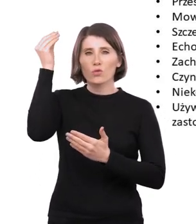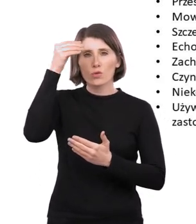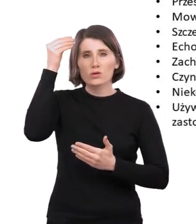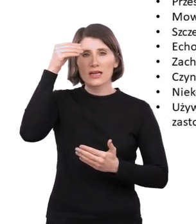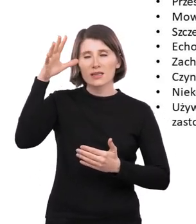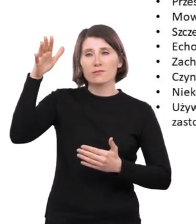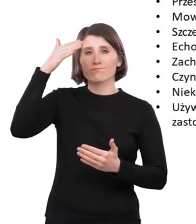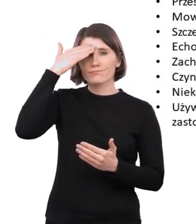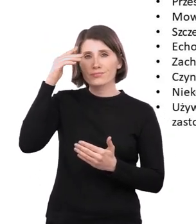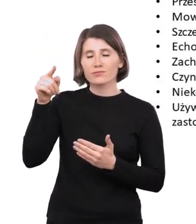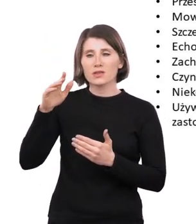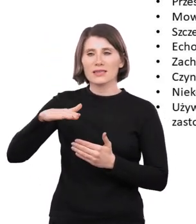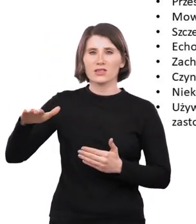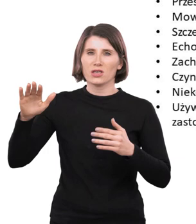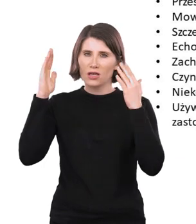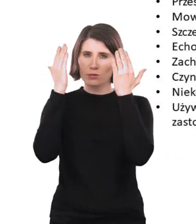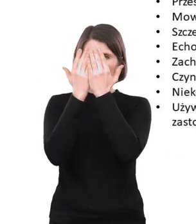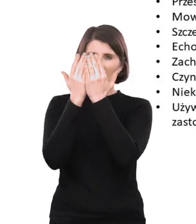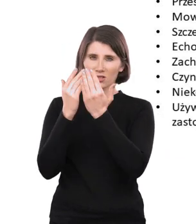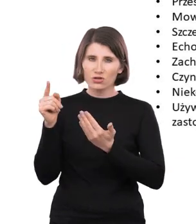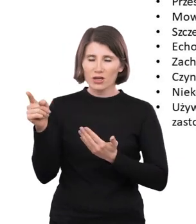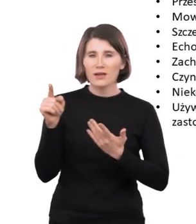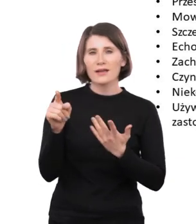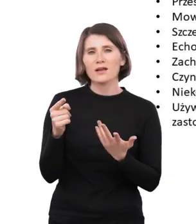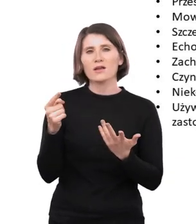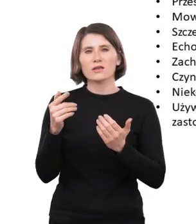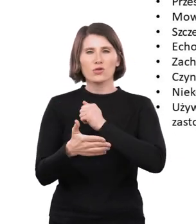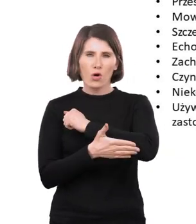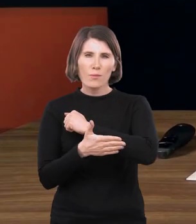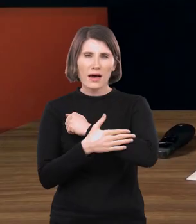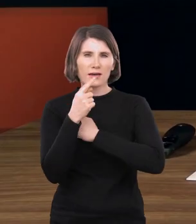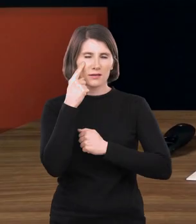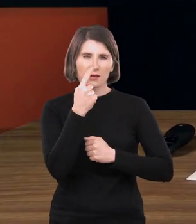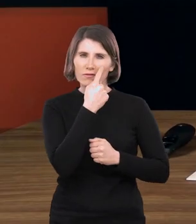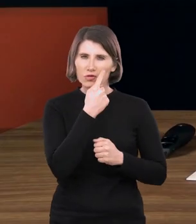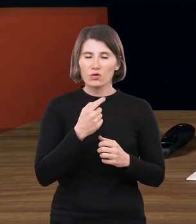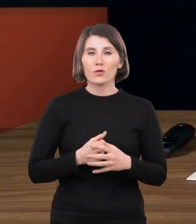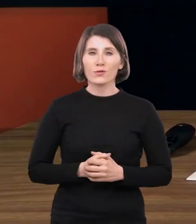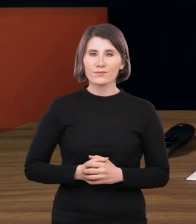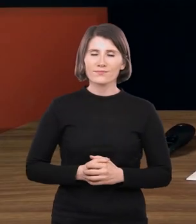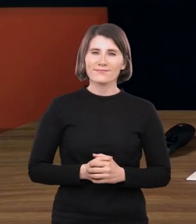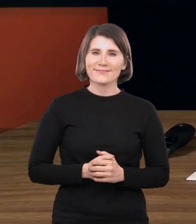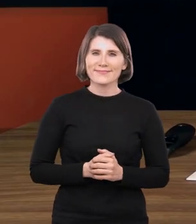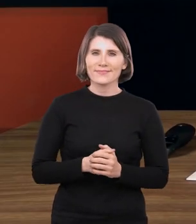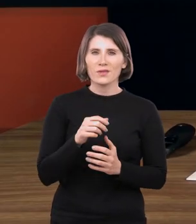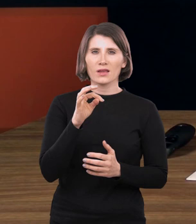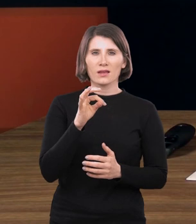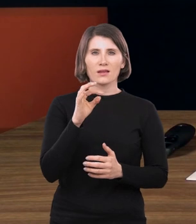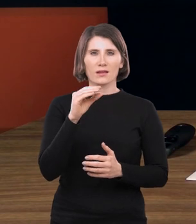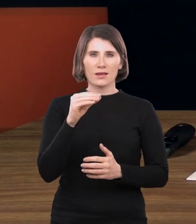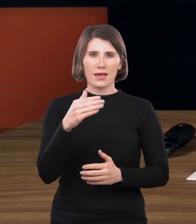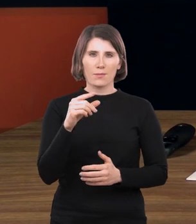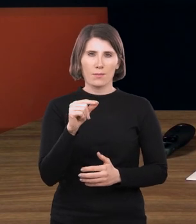autystycznych w dużym stopniu bazuje właśnie na bodźcach wzrokowych. Temple Gardin, która